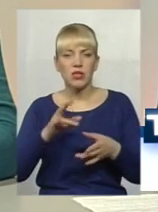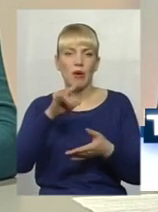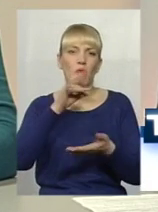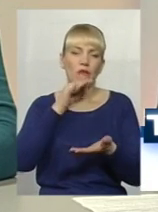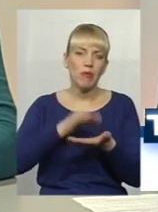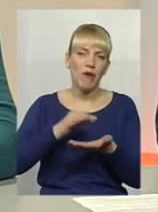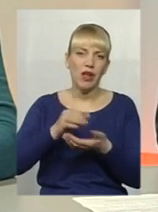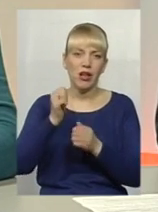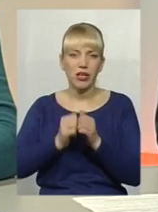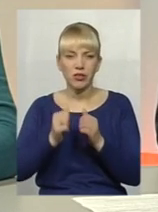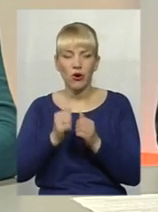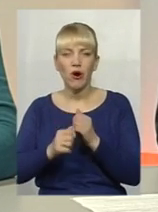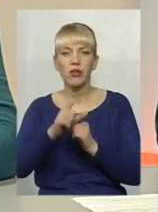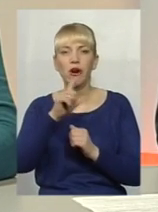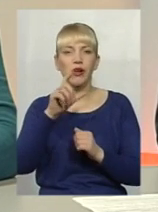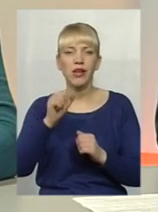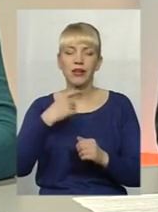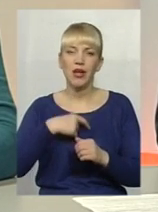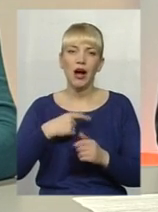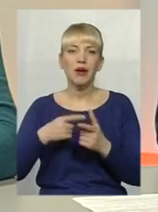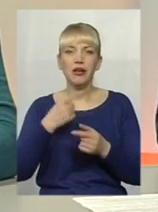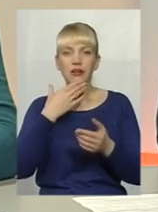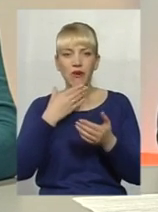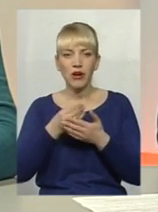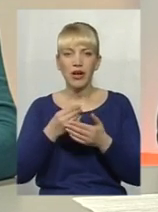відповідальність кожного за себе, за своє